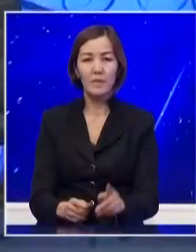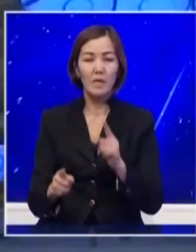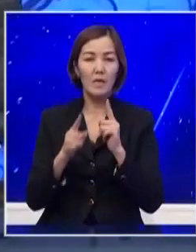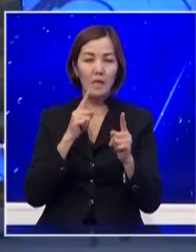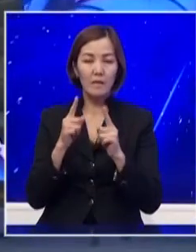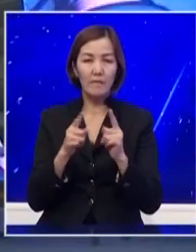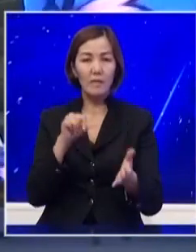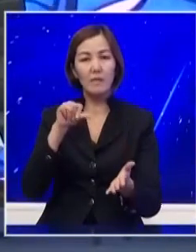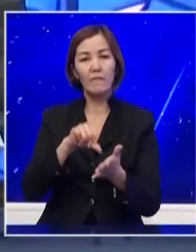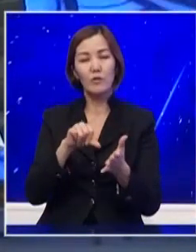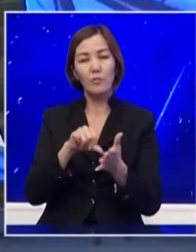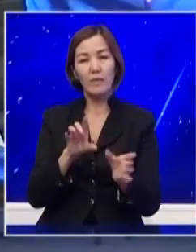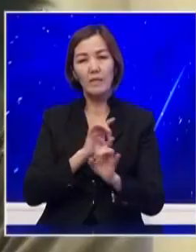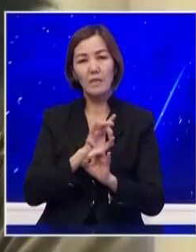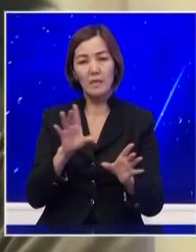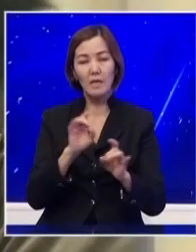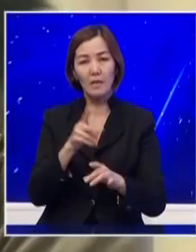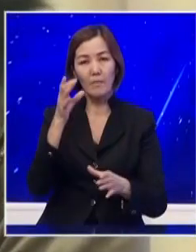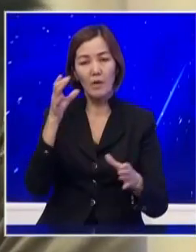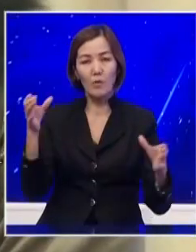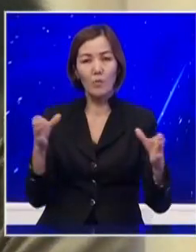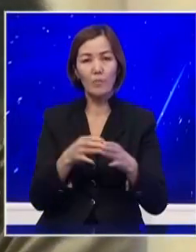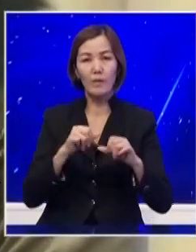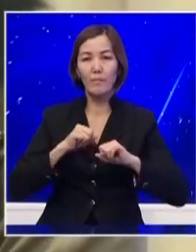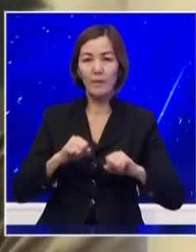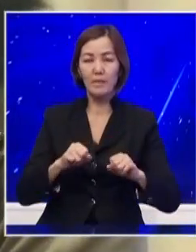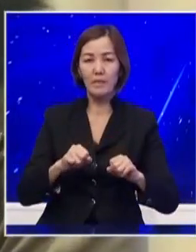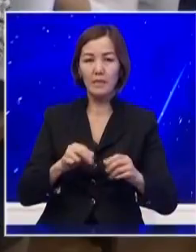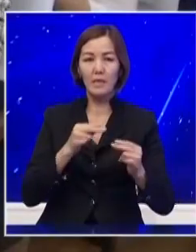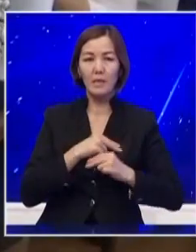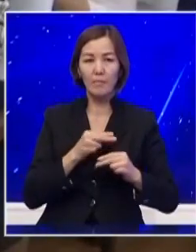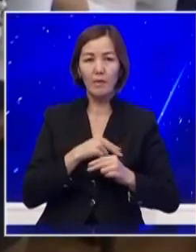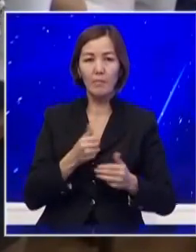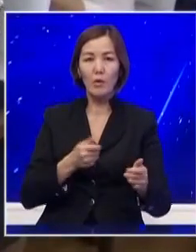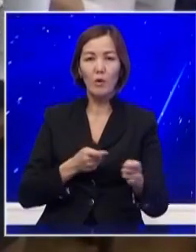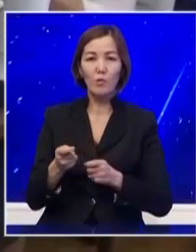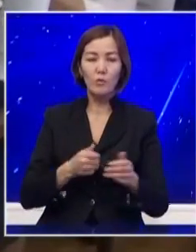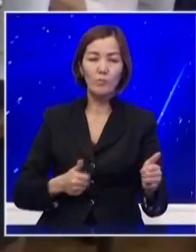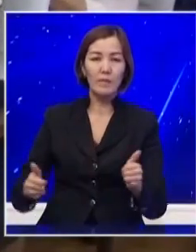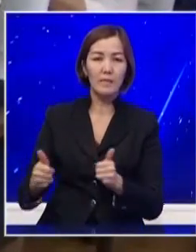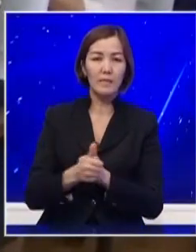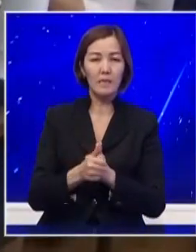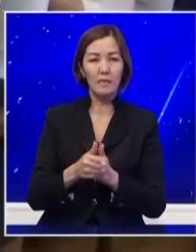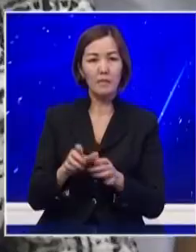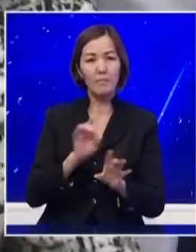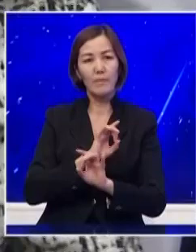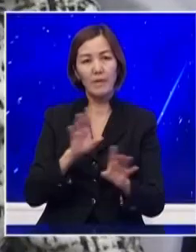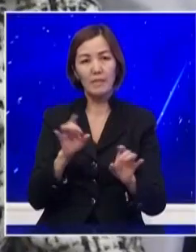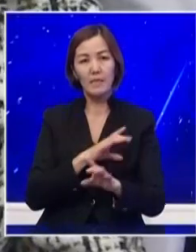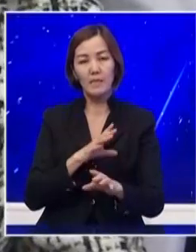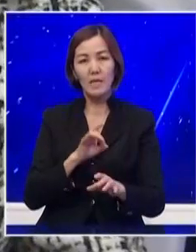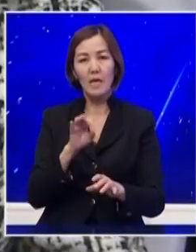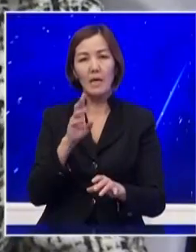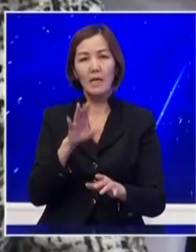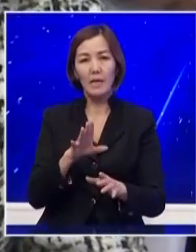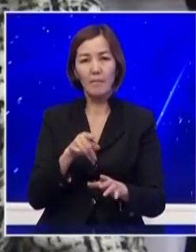Конференцияда мінберден сөз алған зиялы қауым Айтулы батырдың ерен ерлігімен көш бастаған көсемдігін жарыса айтты. Райымбек